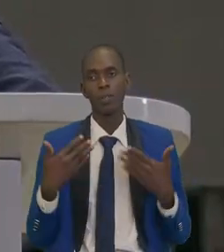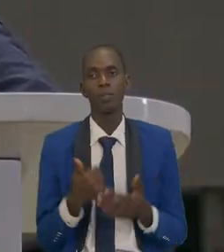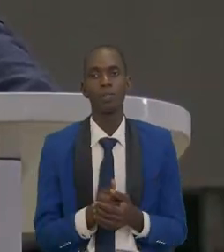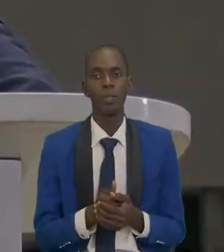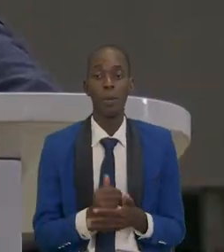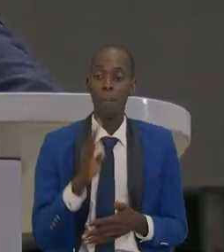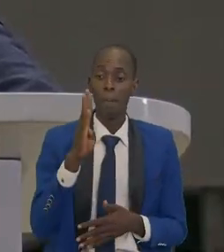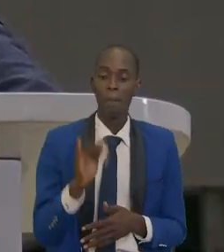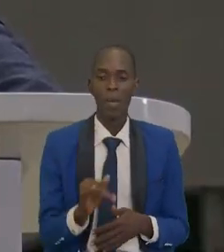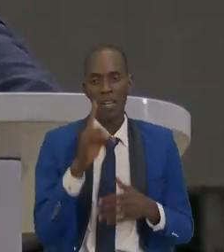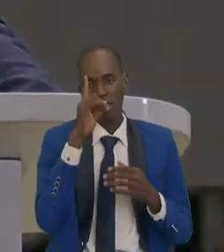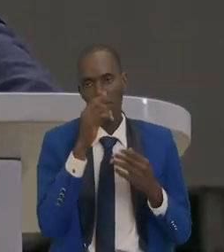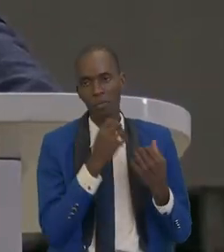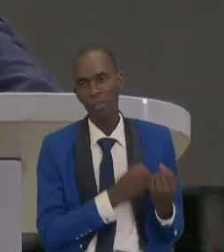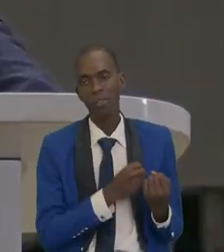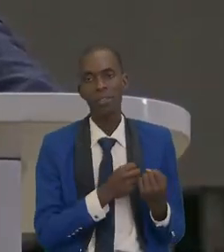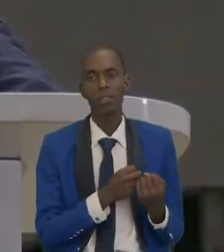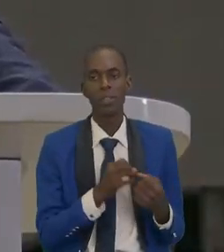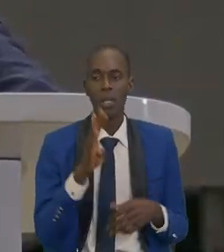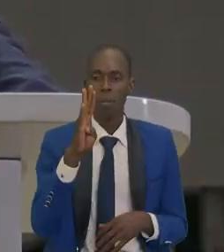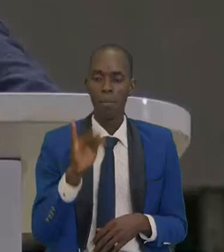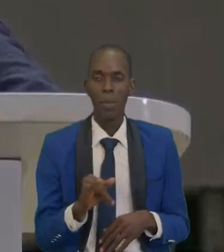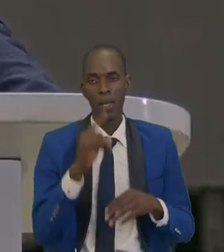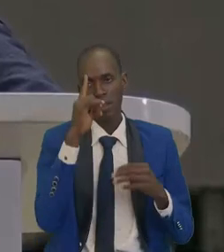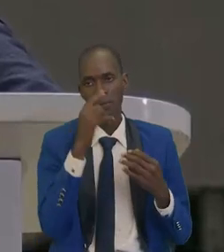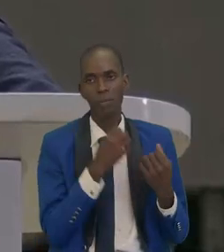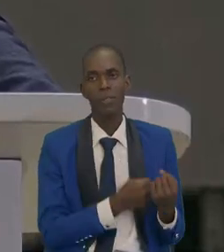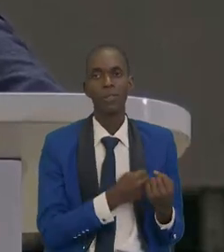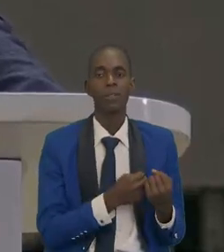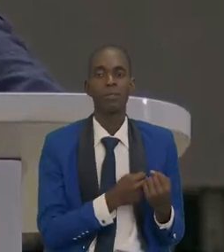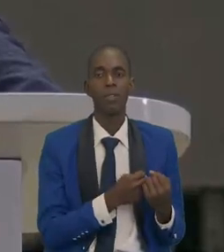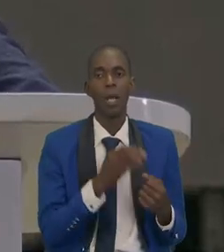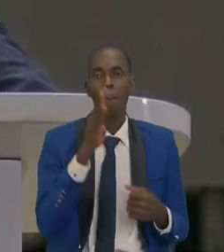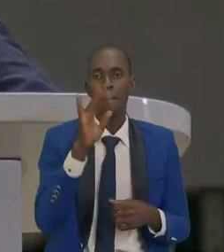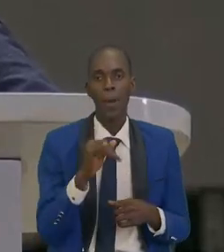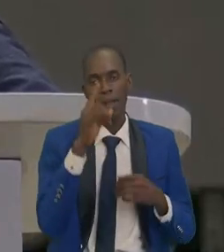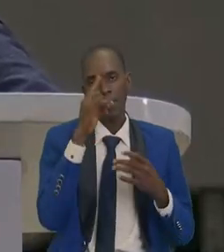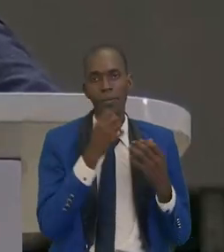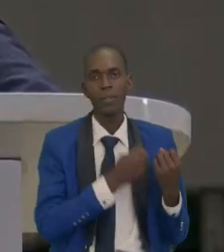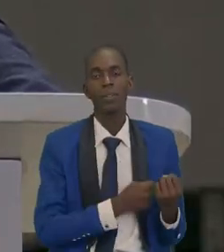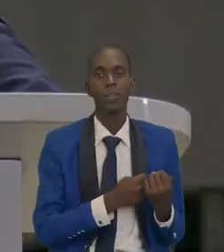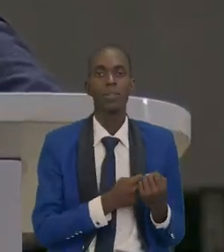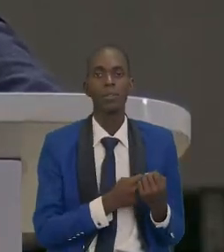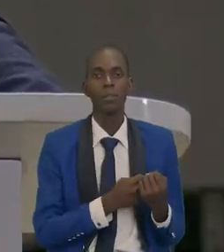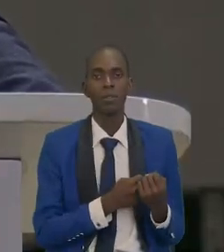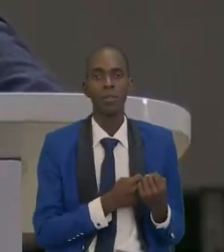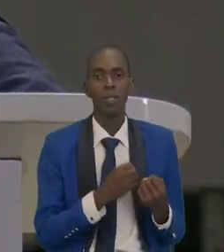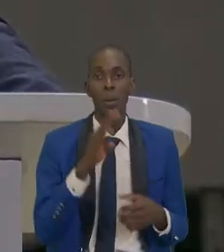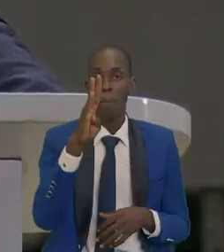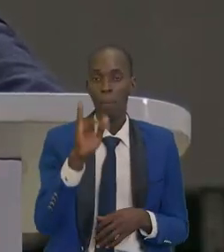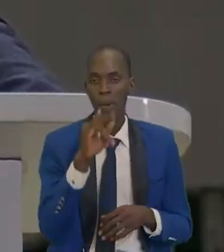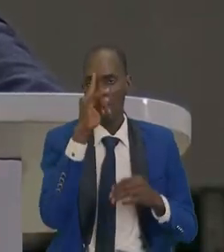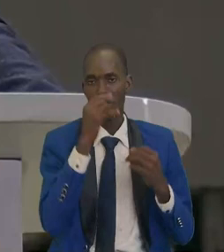Par la foi. Par la foi. Par la foi. Par la